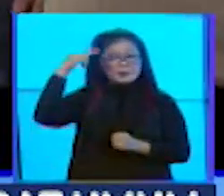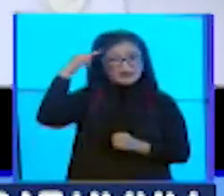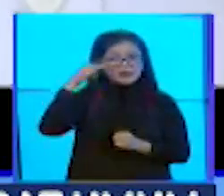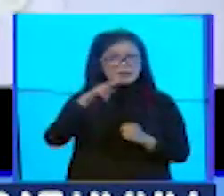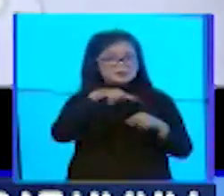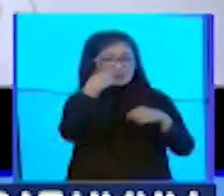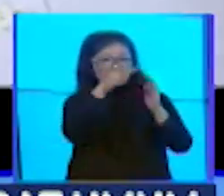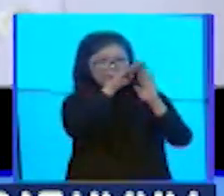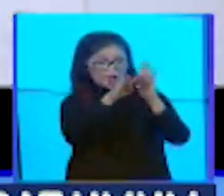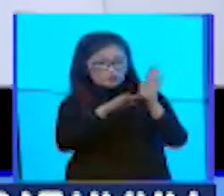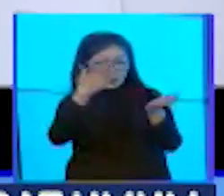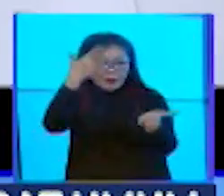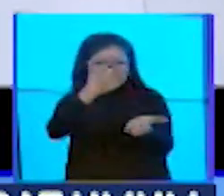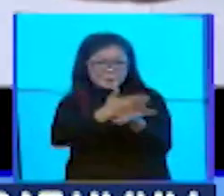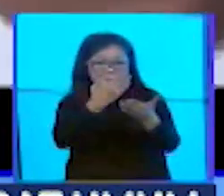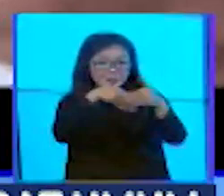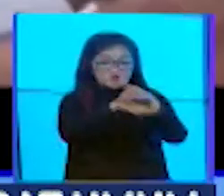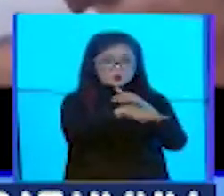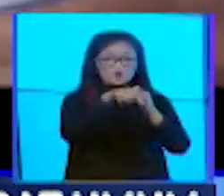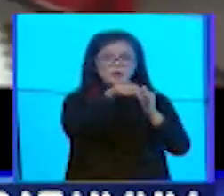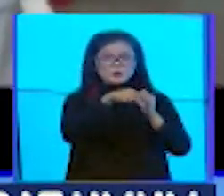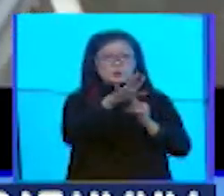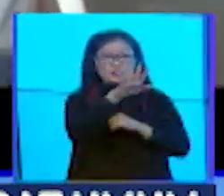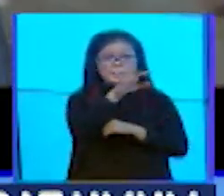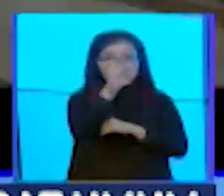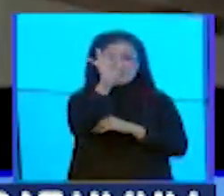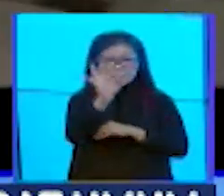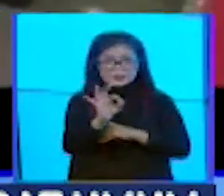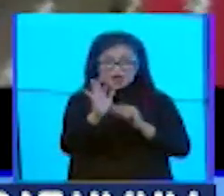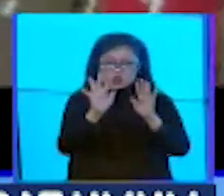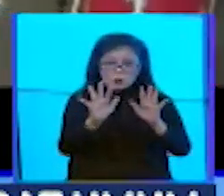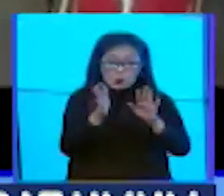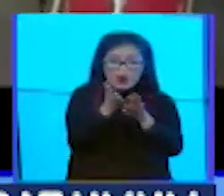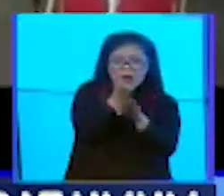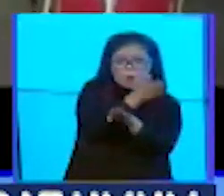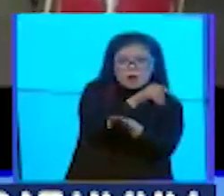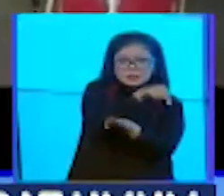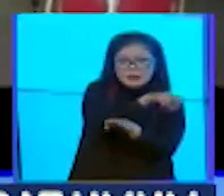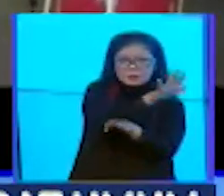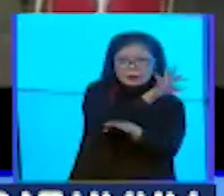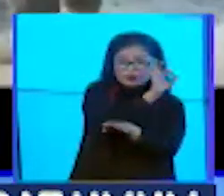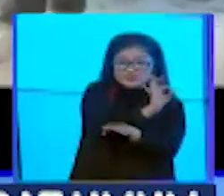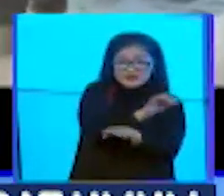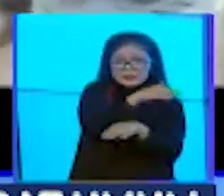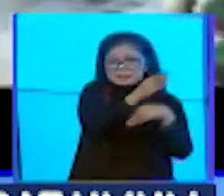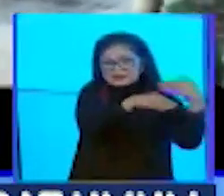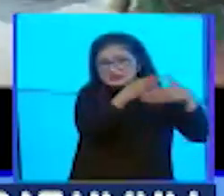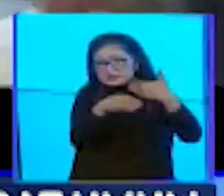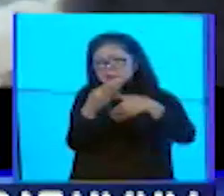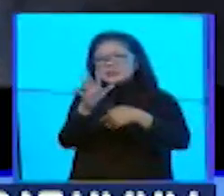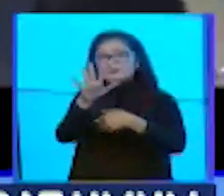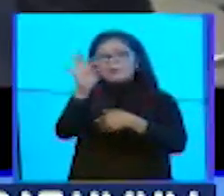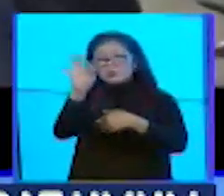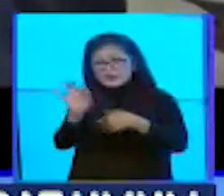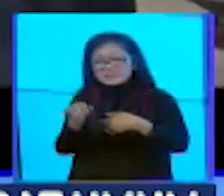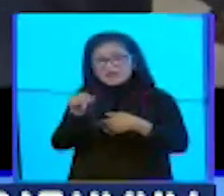sangat hati-hati. Ya kan pada awal mula hanya diberikan kapasitas 25%, pada saat itu juga dine-in, makan di tempat belum